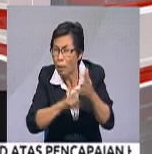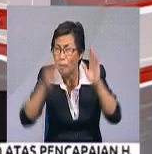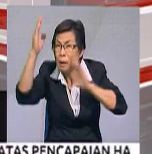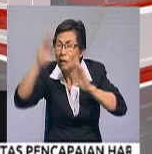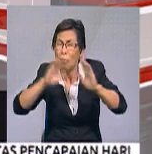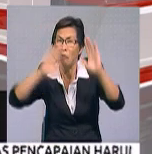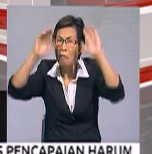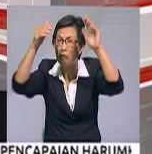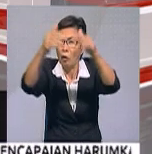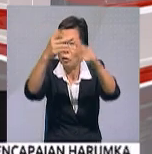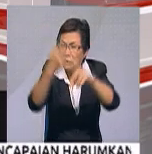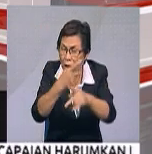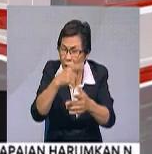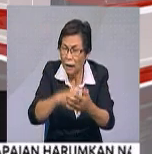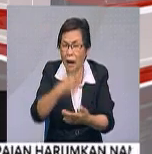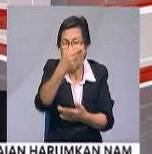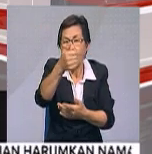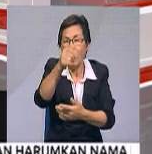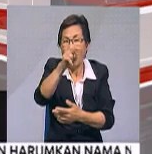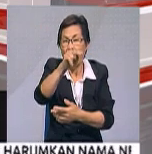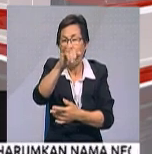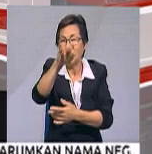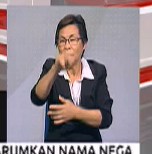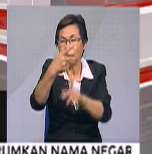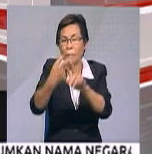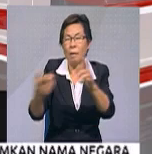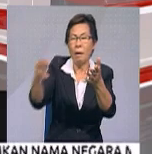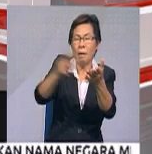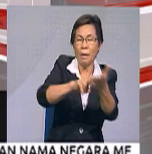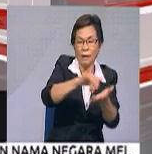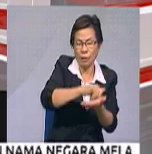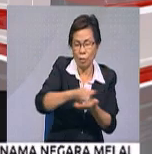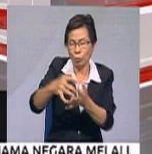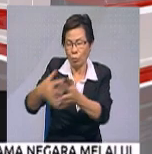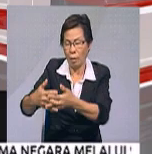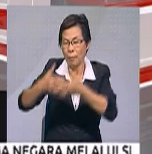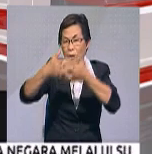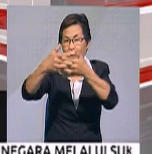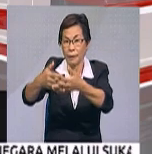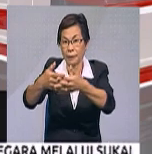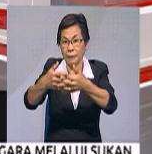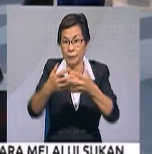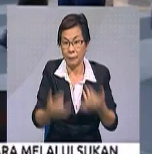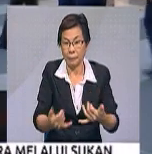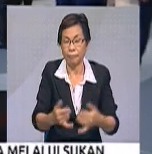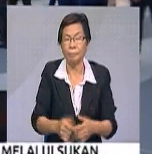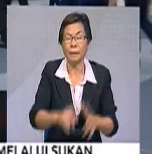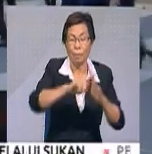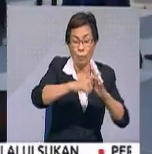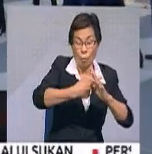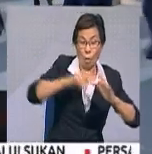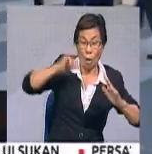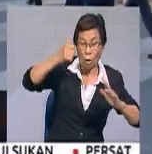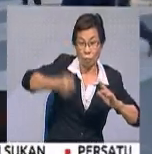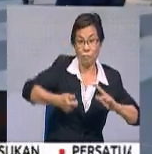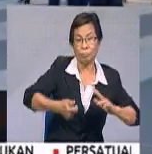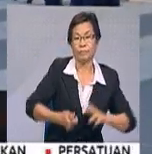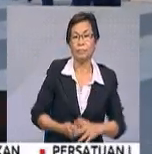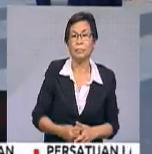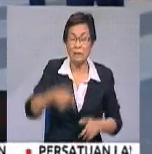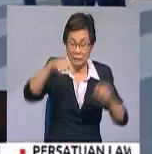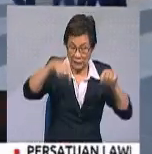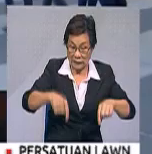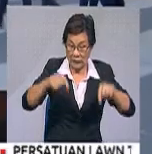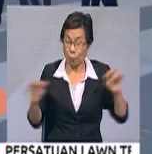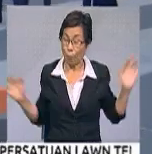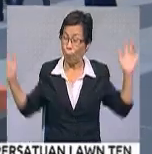Malaysia kali ini? Hadi Muhli melaporkan dari New York, Amerika Syarikat. Bermula esok, ruang ini akan